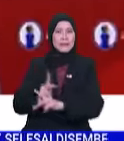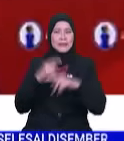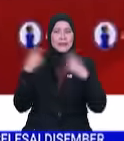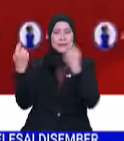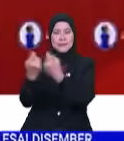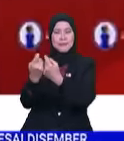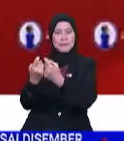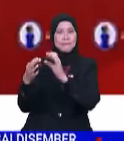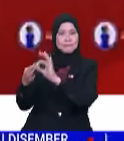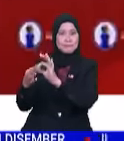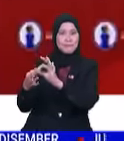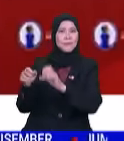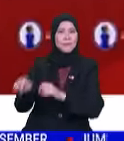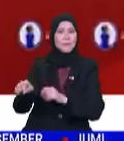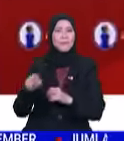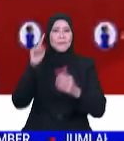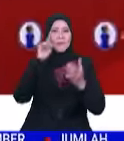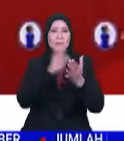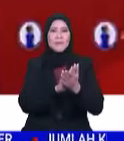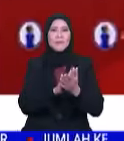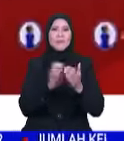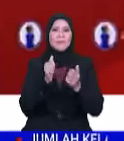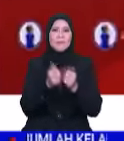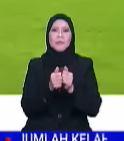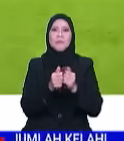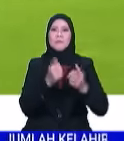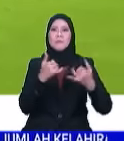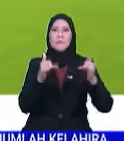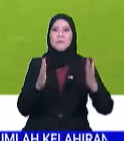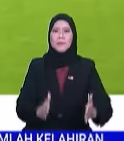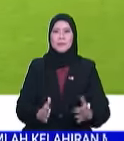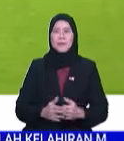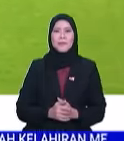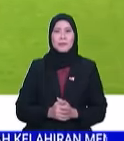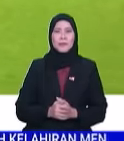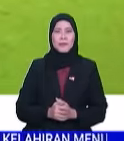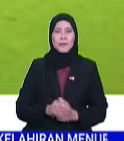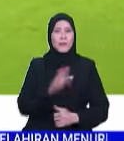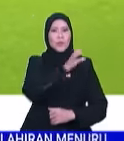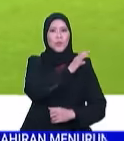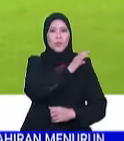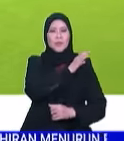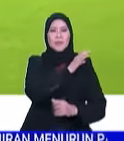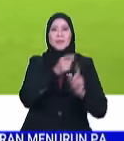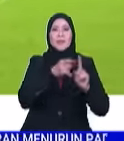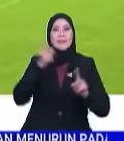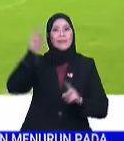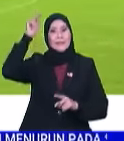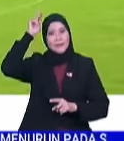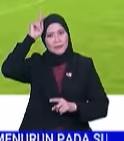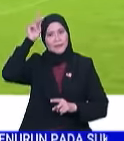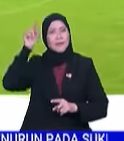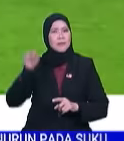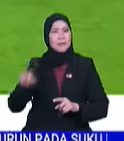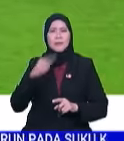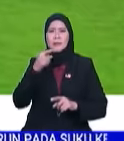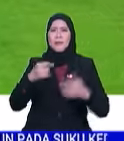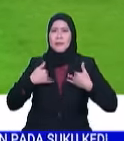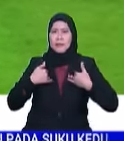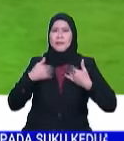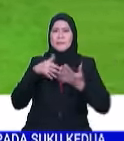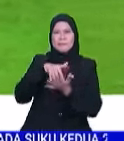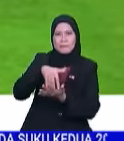kita jaga dan kita kena yakin dengan anak-anak buah kita. Okay? Jurulatih kelahiran Kelantan itu turut menegaskan masih ada